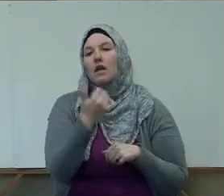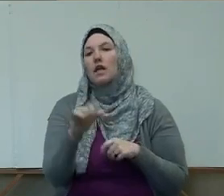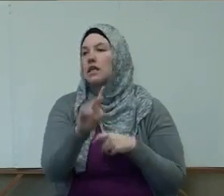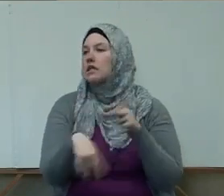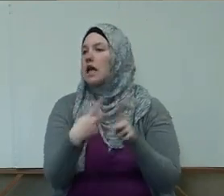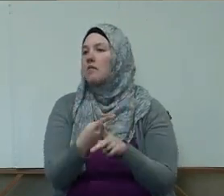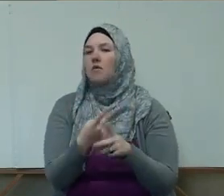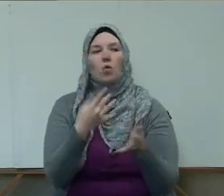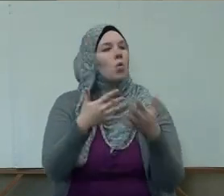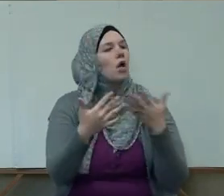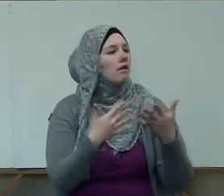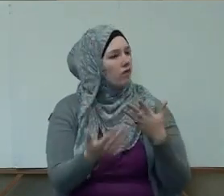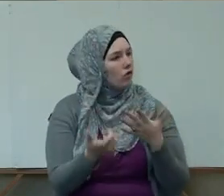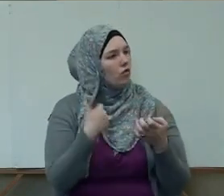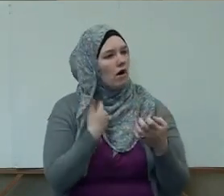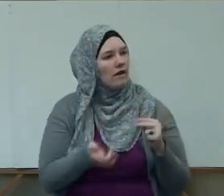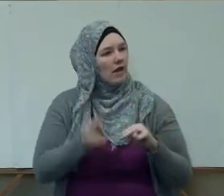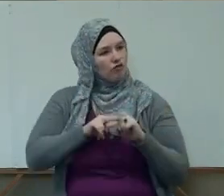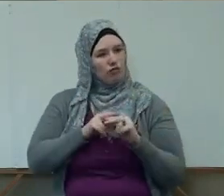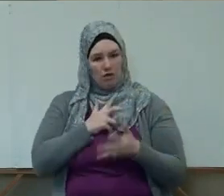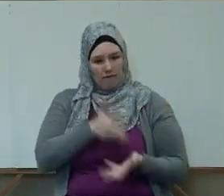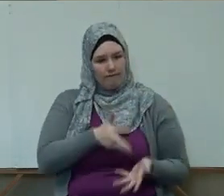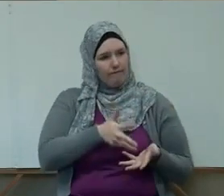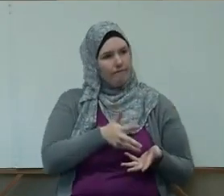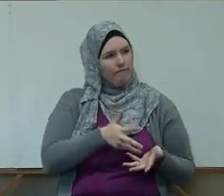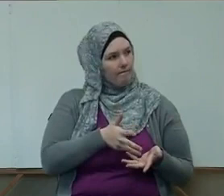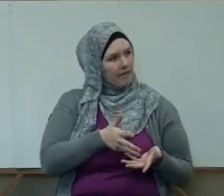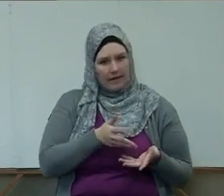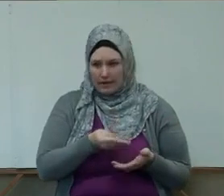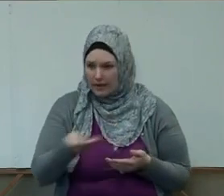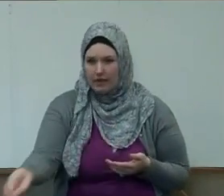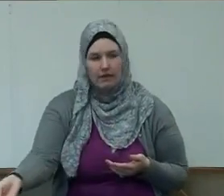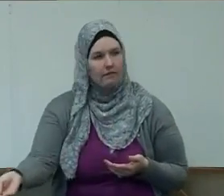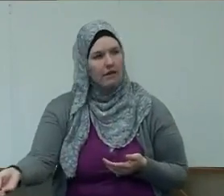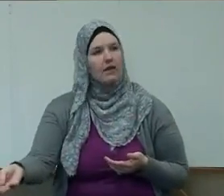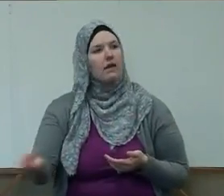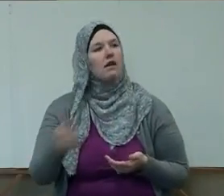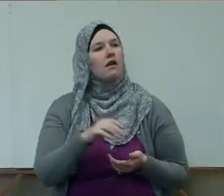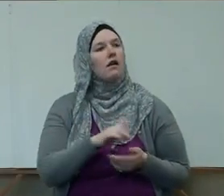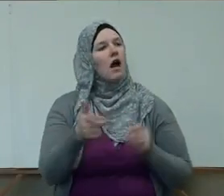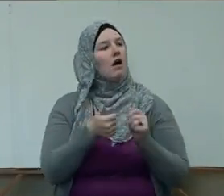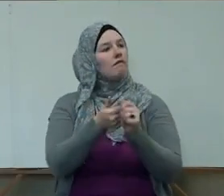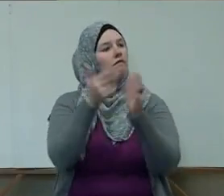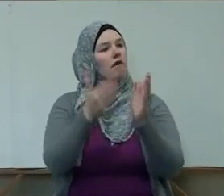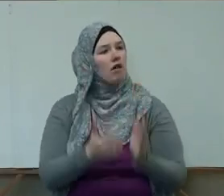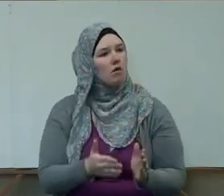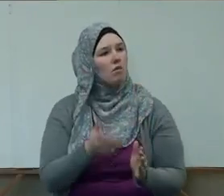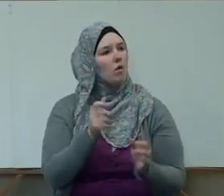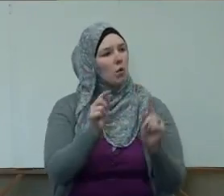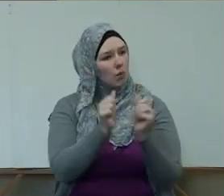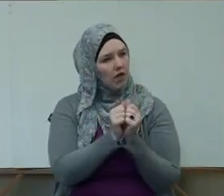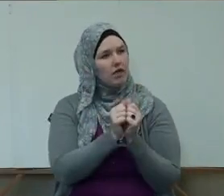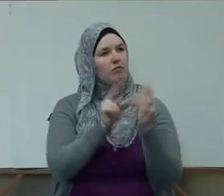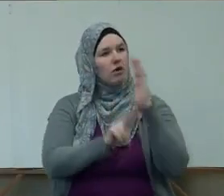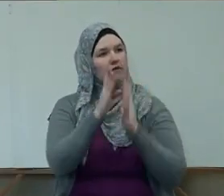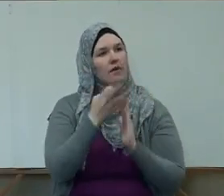extra anything, let him give it to anyone who needs it. The companion narrating the statement of the Prophet صلى الله عليه